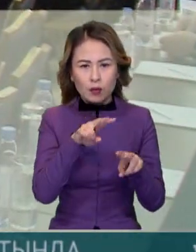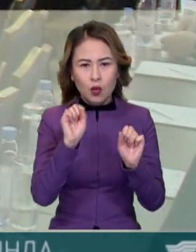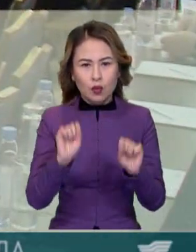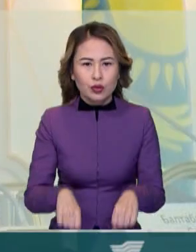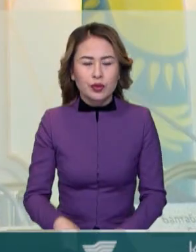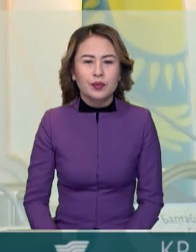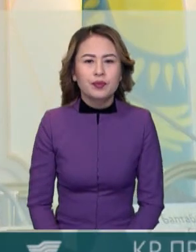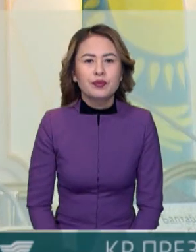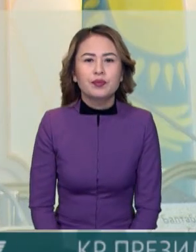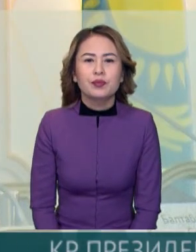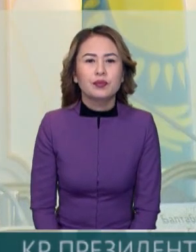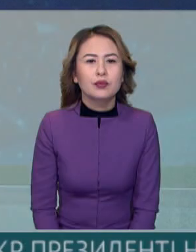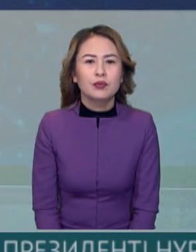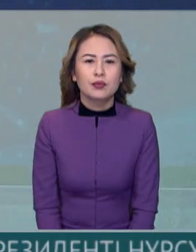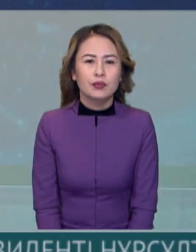береді.